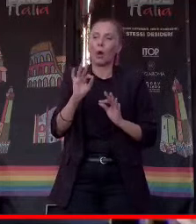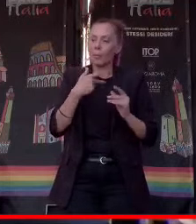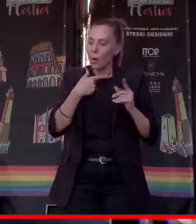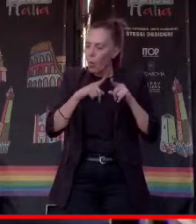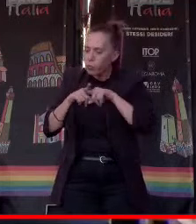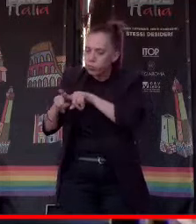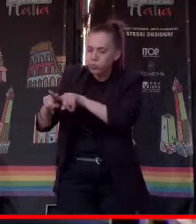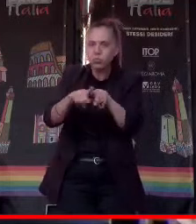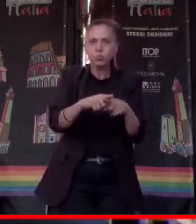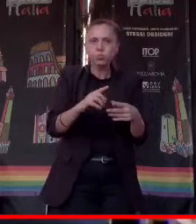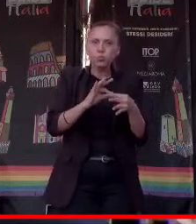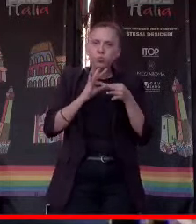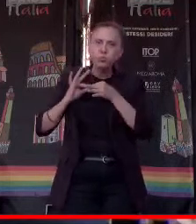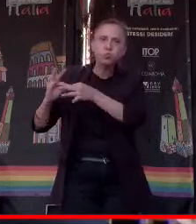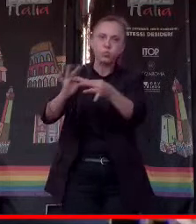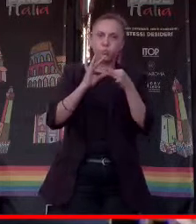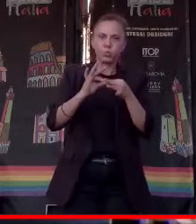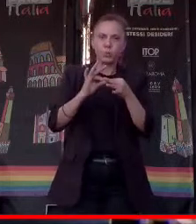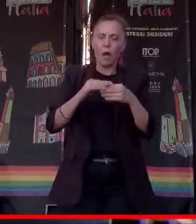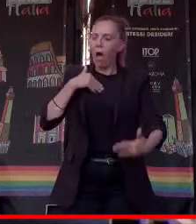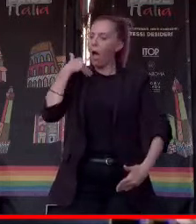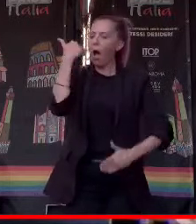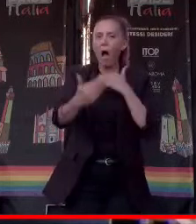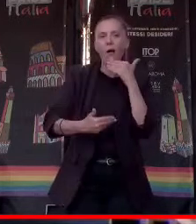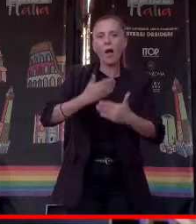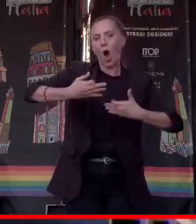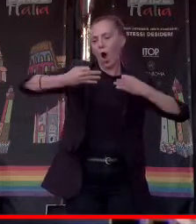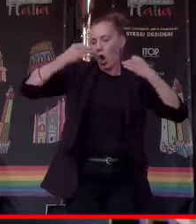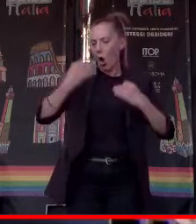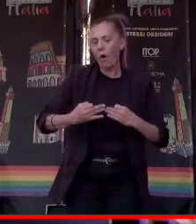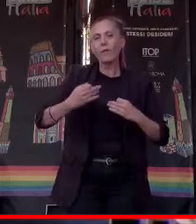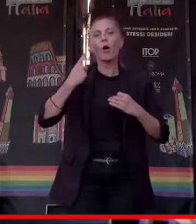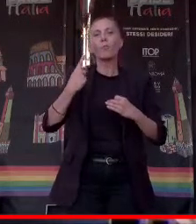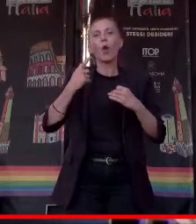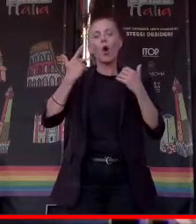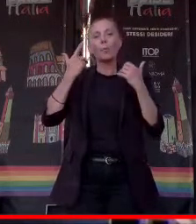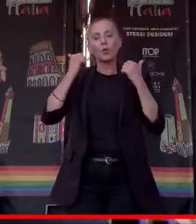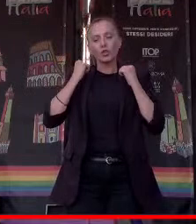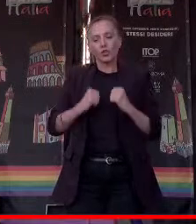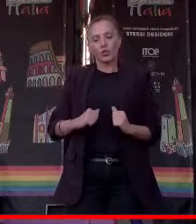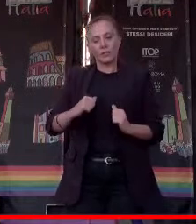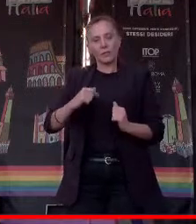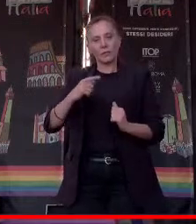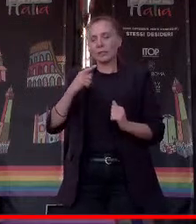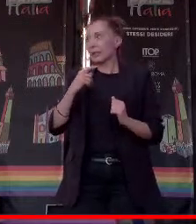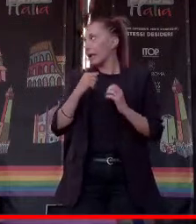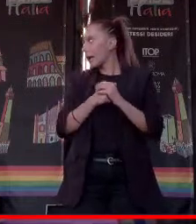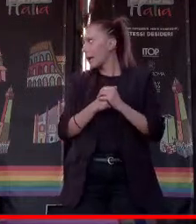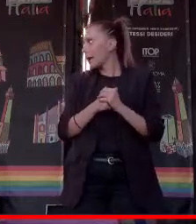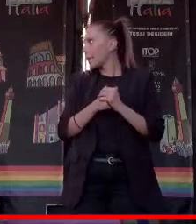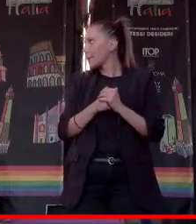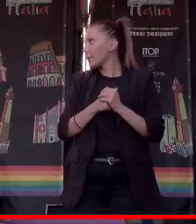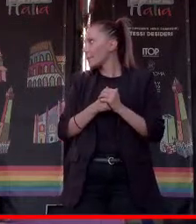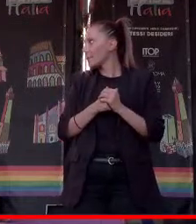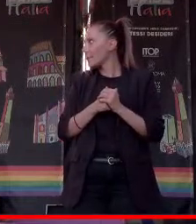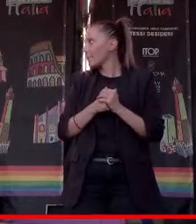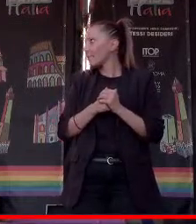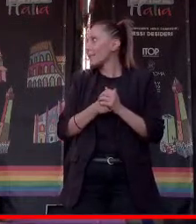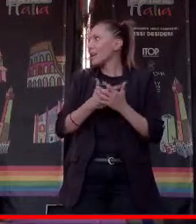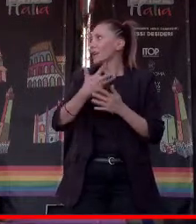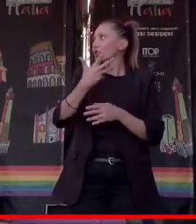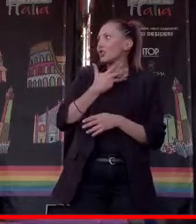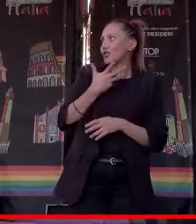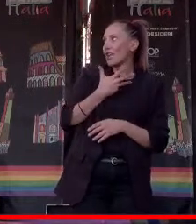per portare avanti con convinzione un atto di civiltà per Daniele, tutti. Ma qua siamo in chiusura. Alice